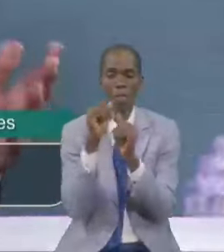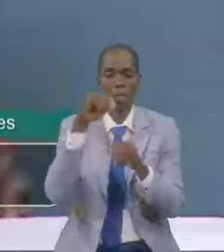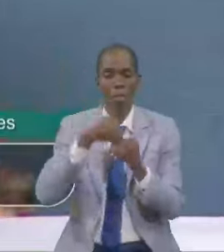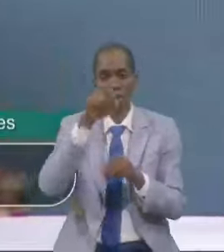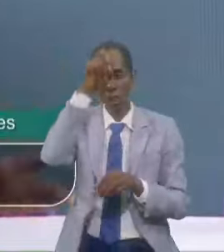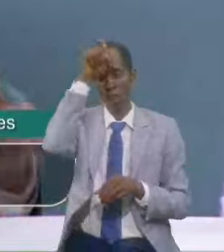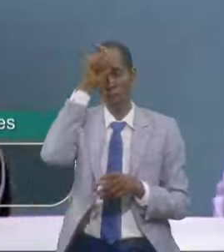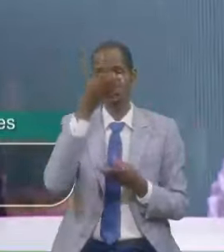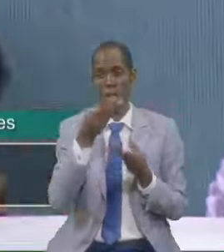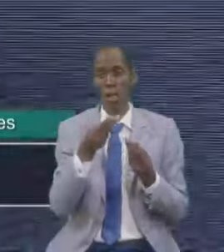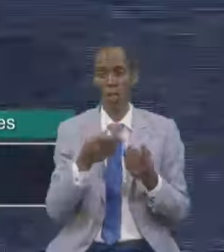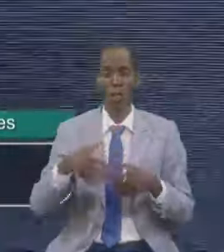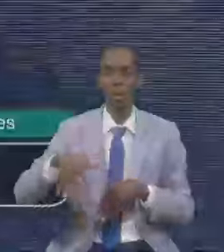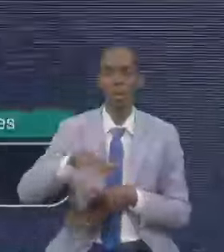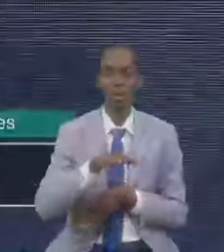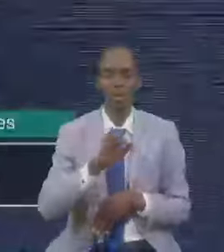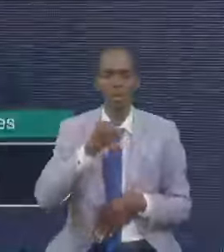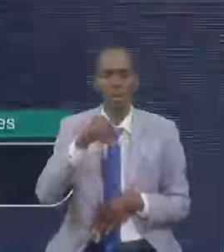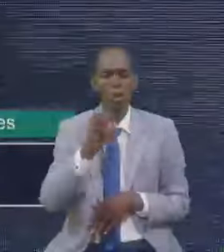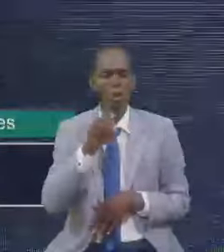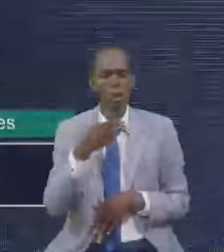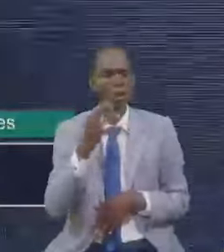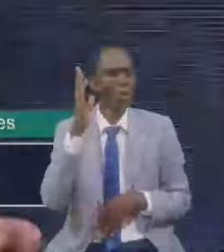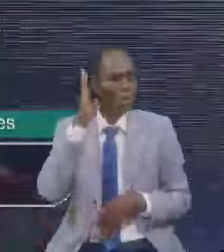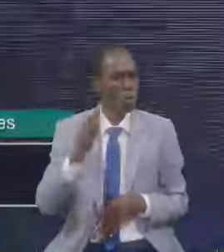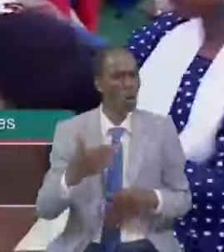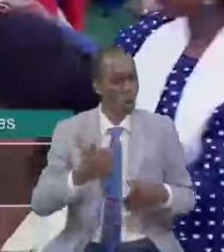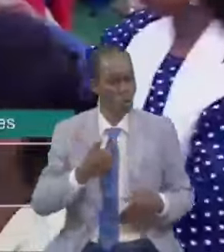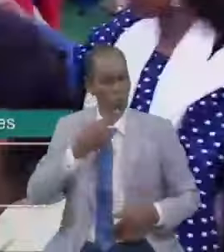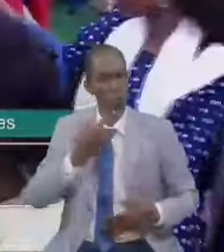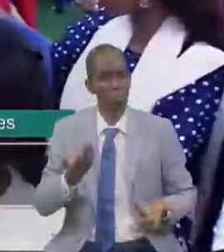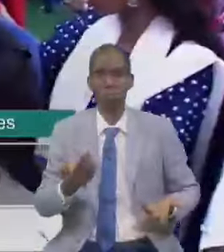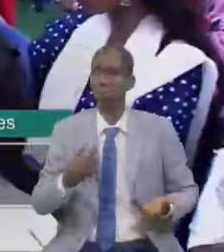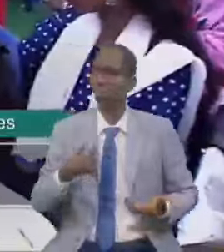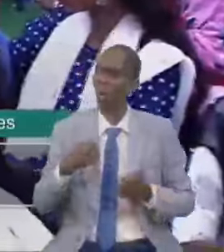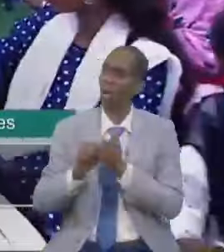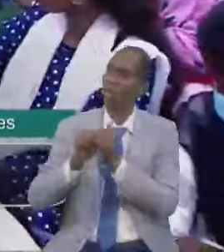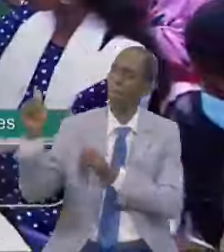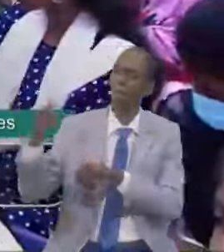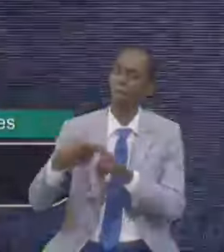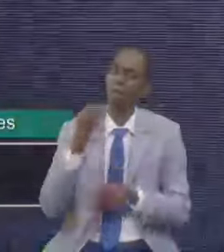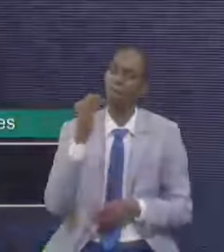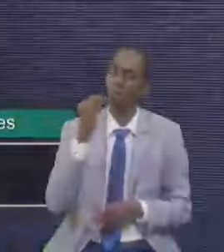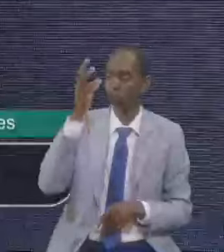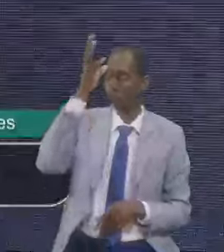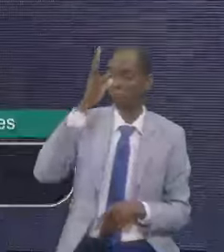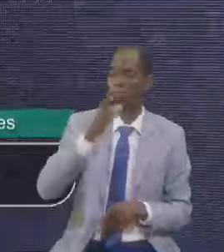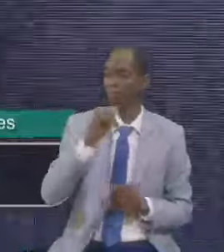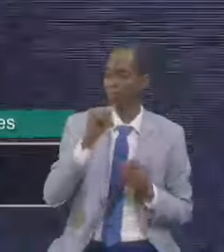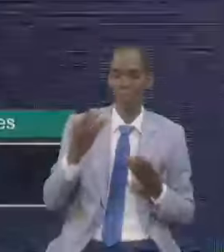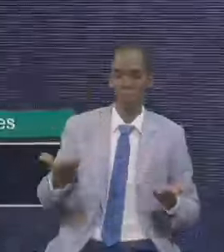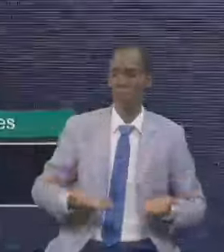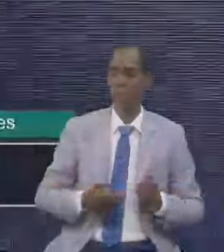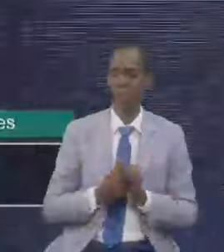said, అతను అనుకోని ఉంటాడు, far away from home, నేను ఇంటికి దూరంగా ఉన్నాను. Mother, I'm not here. Amma, nana, ikkada leru.